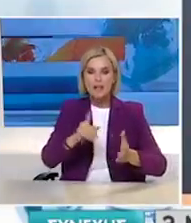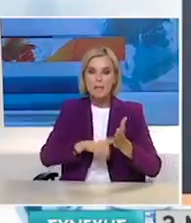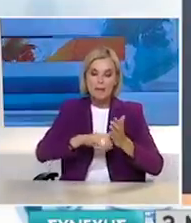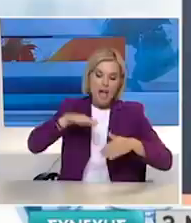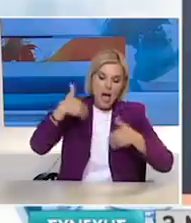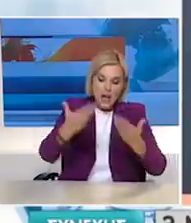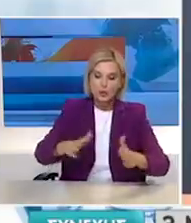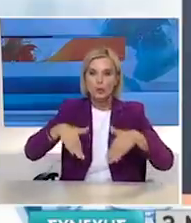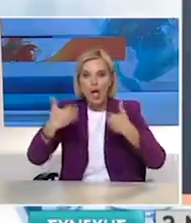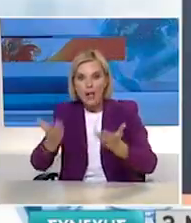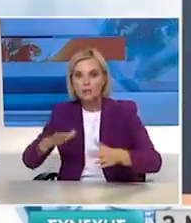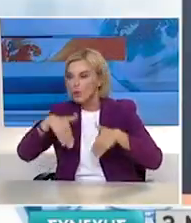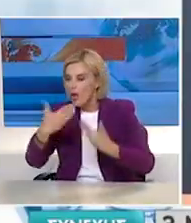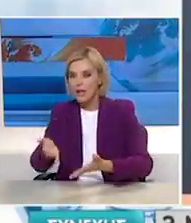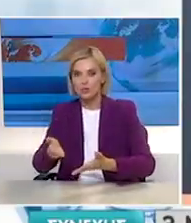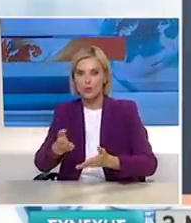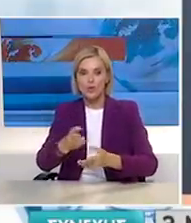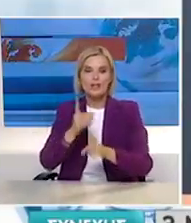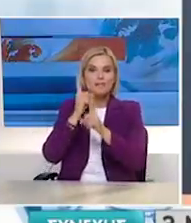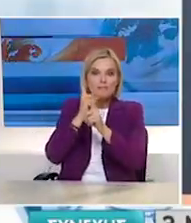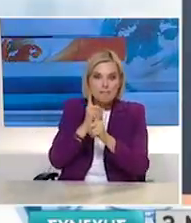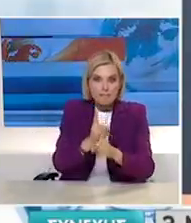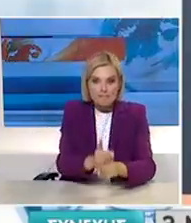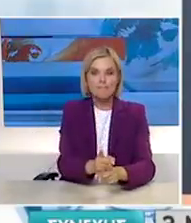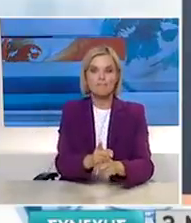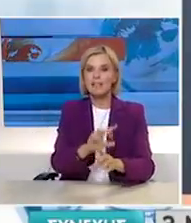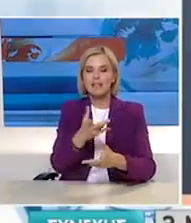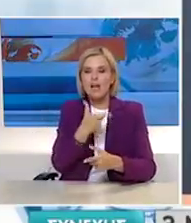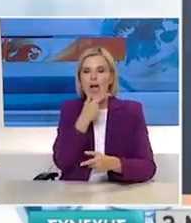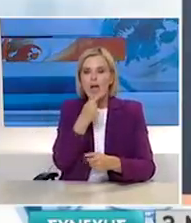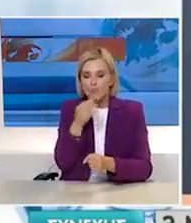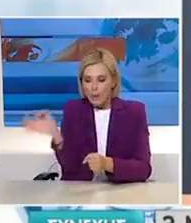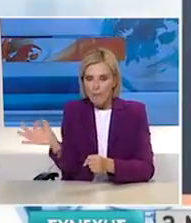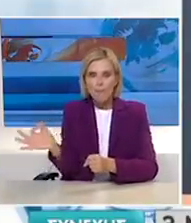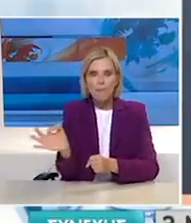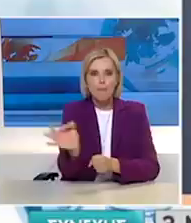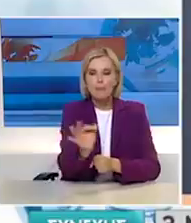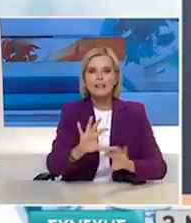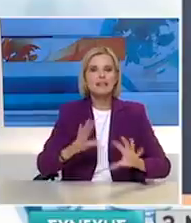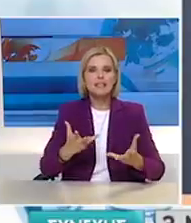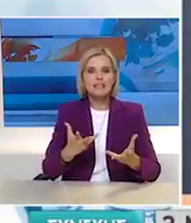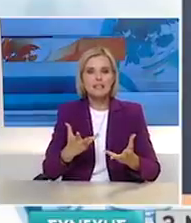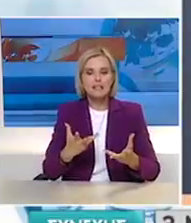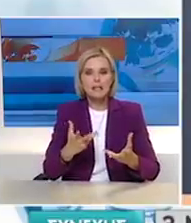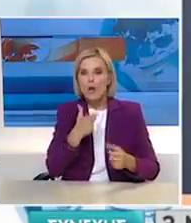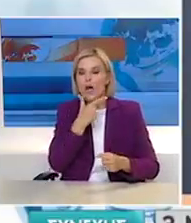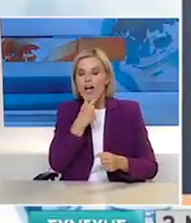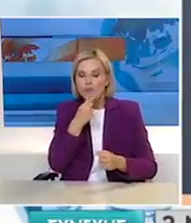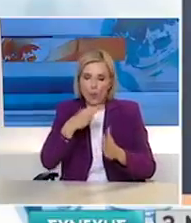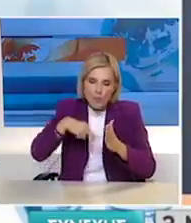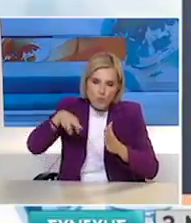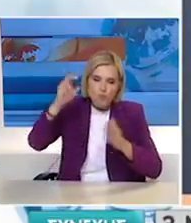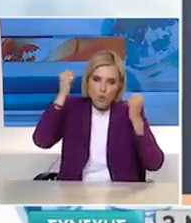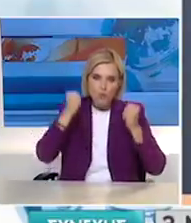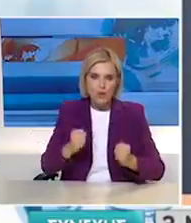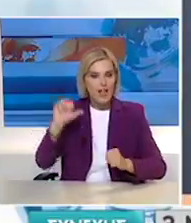ιού. Η κύρια πηγή μετάδοσης του πολύ καλά προσαρμοσμένου στον άνθρωπο νέου ιού, σύμφωνα και με επικαιροποιημένες οδηγίες